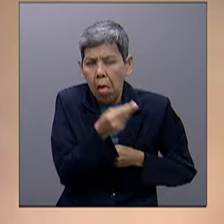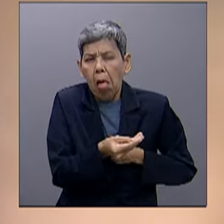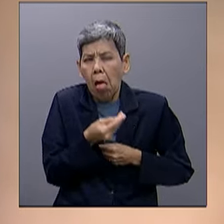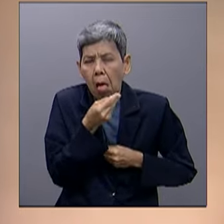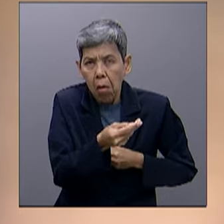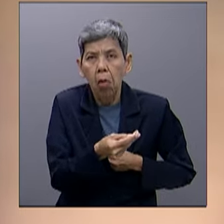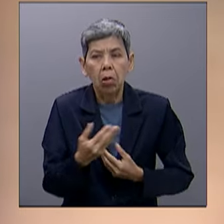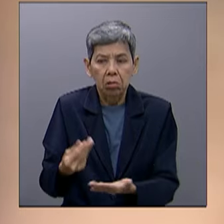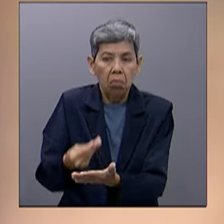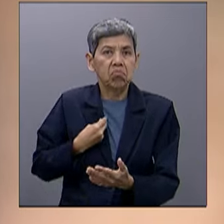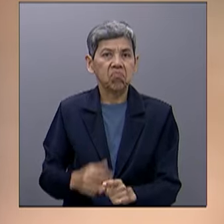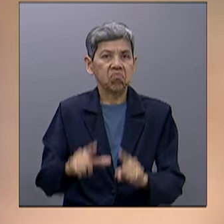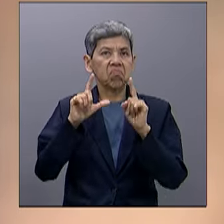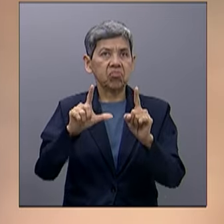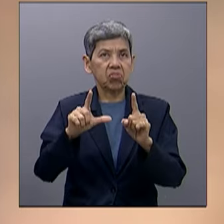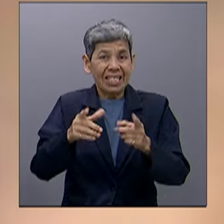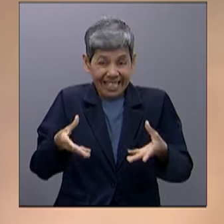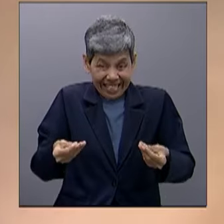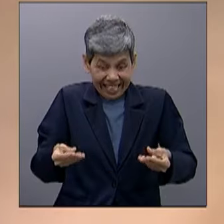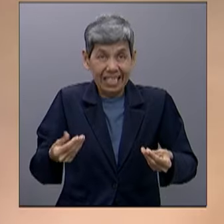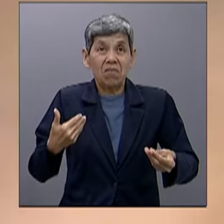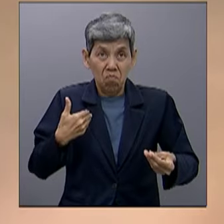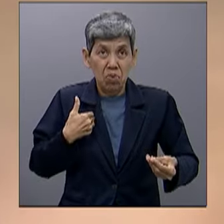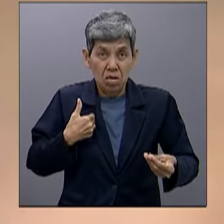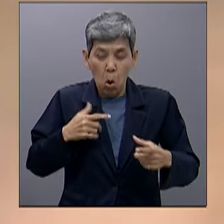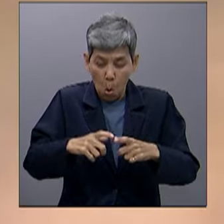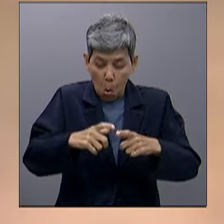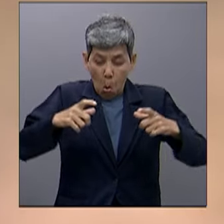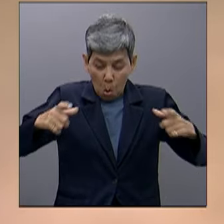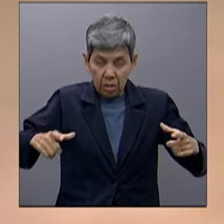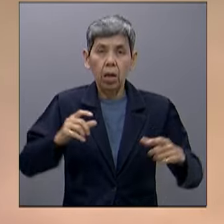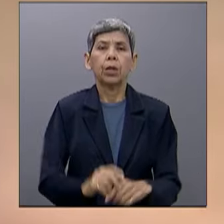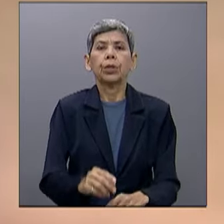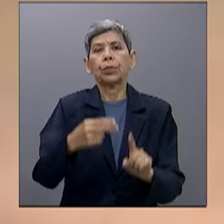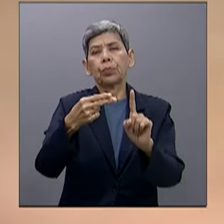เกือบ 1ล้านบาทเนื่องจากในพื้นที่มีพื้นที่กว่า 10,000ไร่ด้วยกันค่ะ